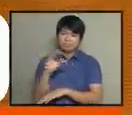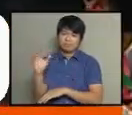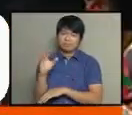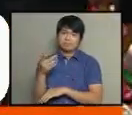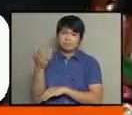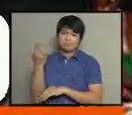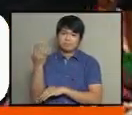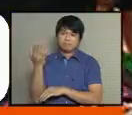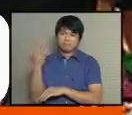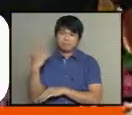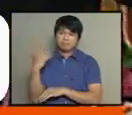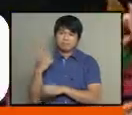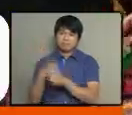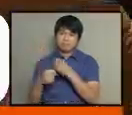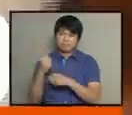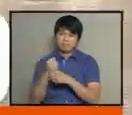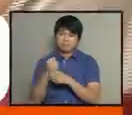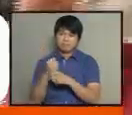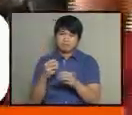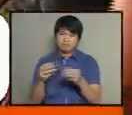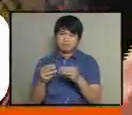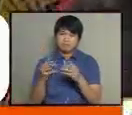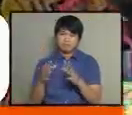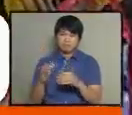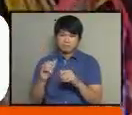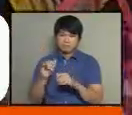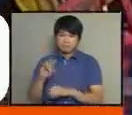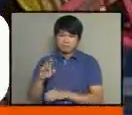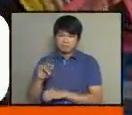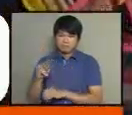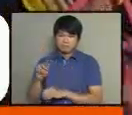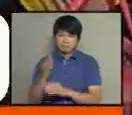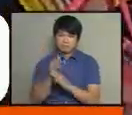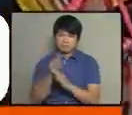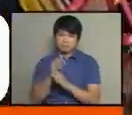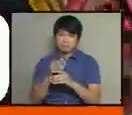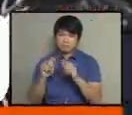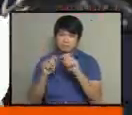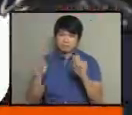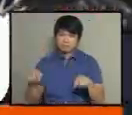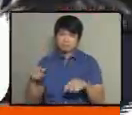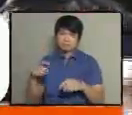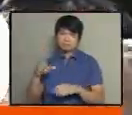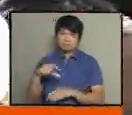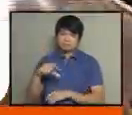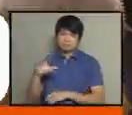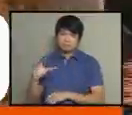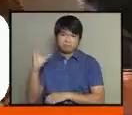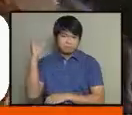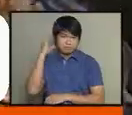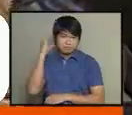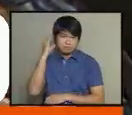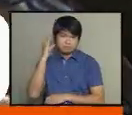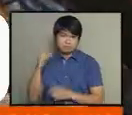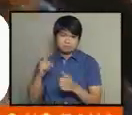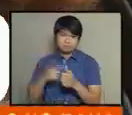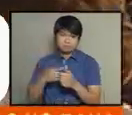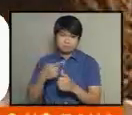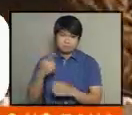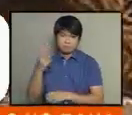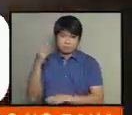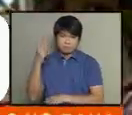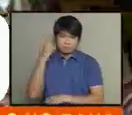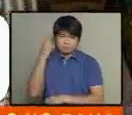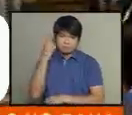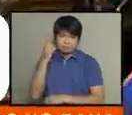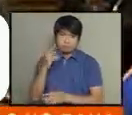taon. Ayon sa manager ng Araneta City Bus Terminal sa Cubao, Quezon City, pangunahing dahilan umano ang pagbawal ng